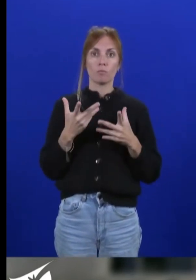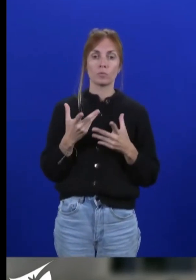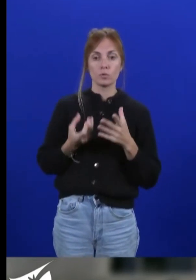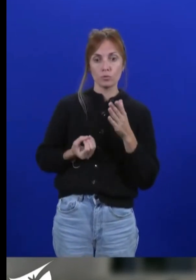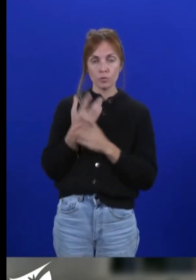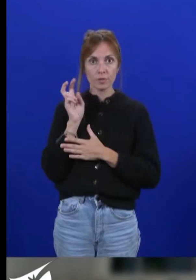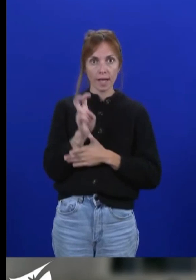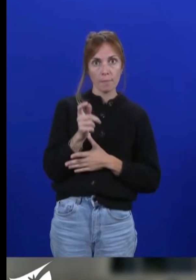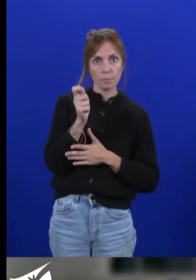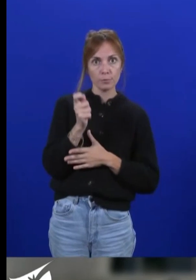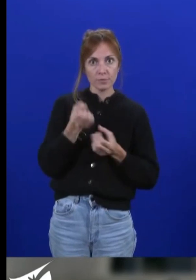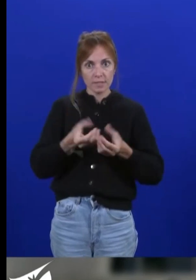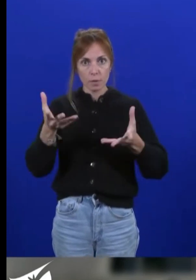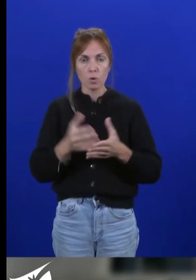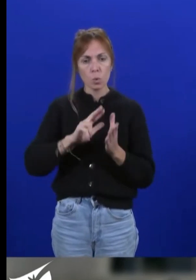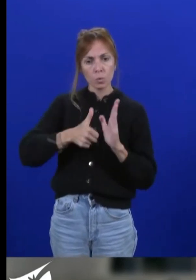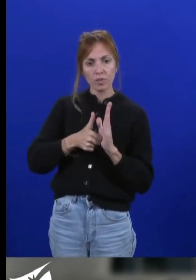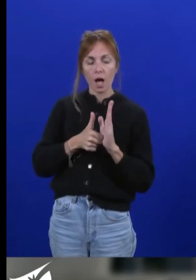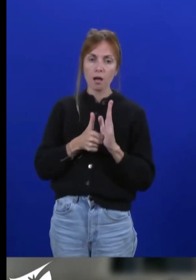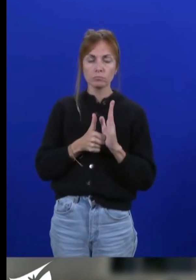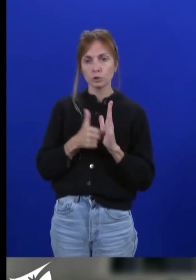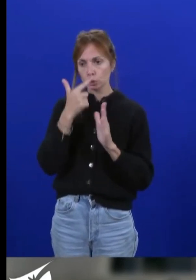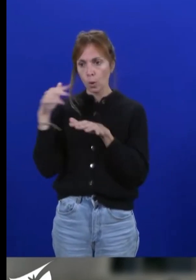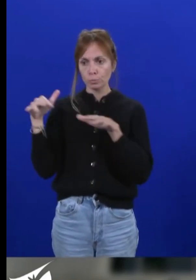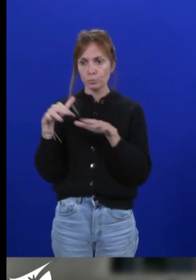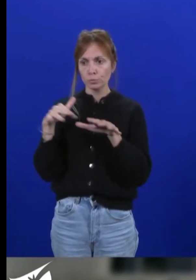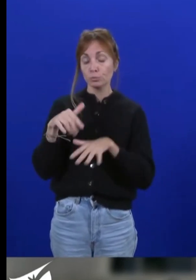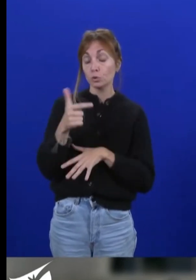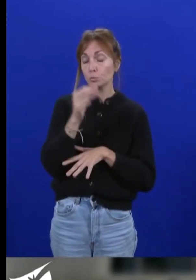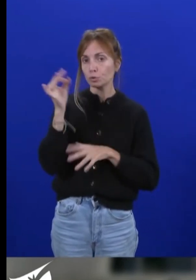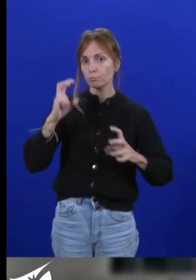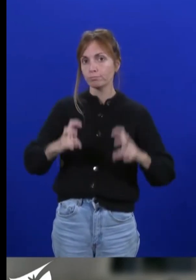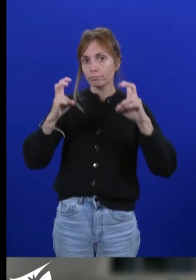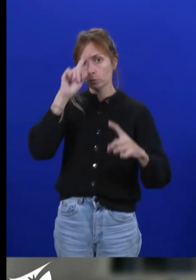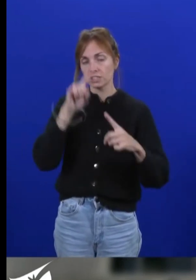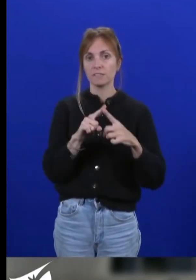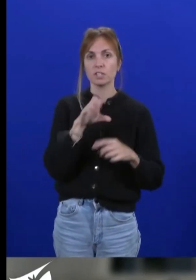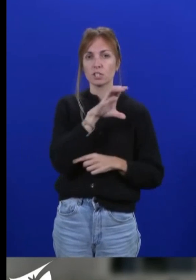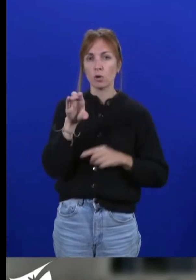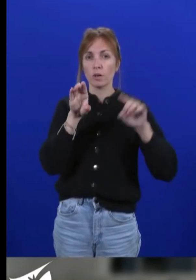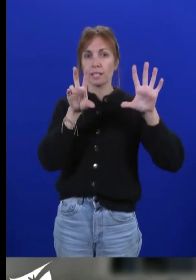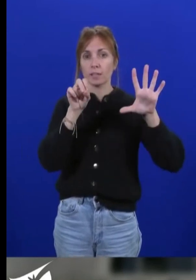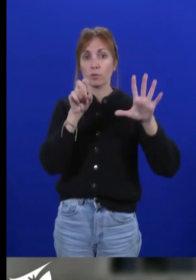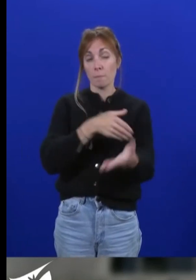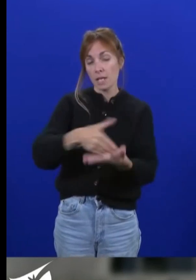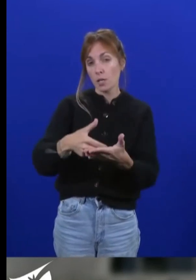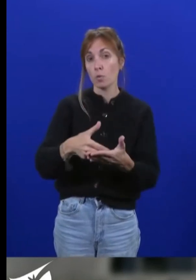nouvelles lignes. Le contrat prévoit une hausse de la fréquentation de 12% pour atteindre 180 millions de voyages par